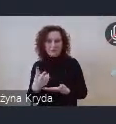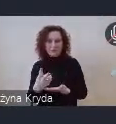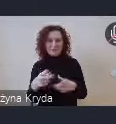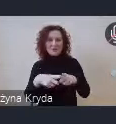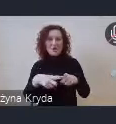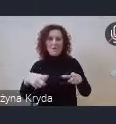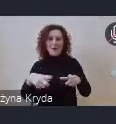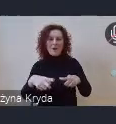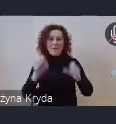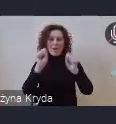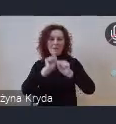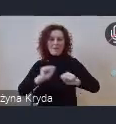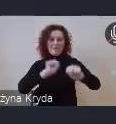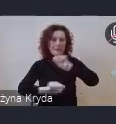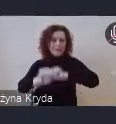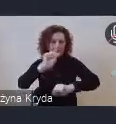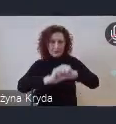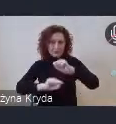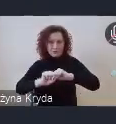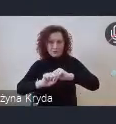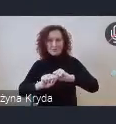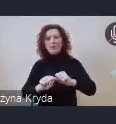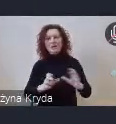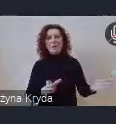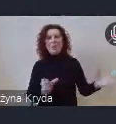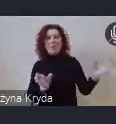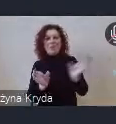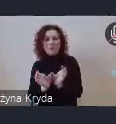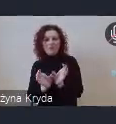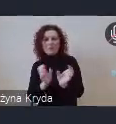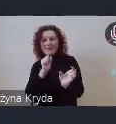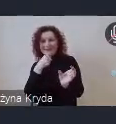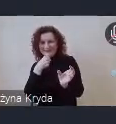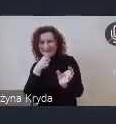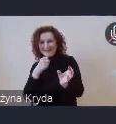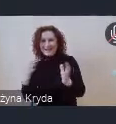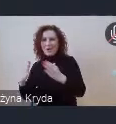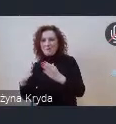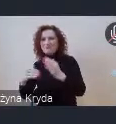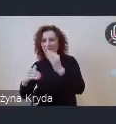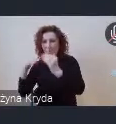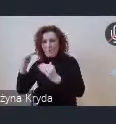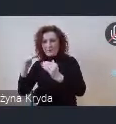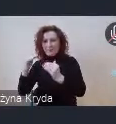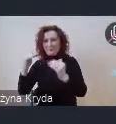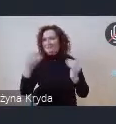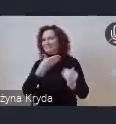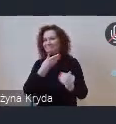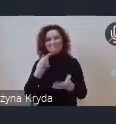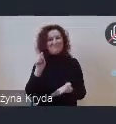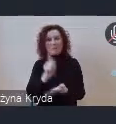sala gimnastyczna dobudowana do starszej części budynku i oczywiście nie udało się trafić tak żeby to było na zero